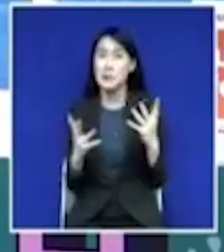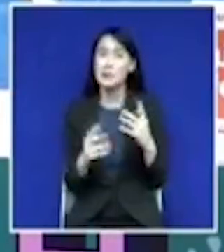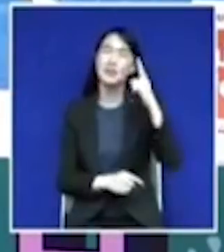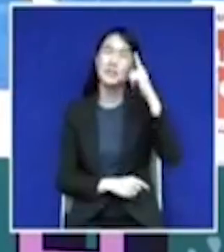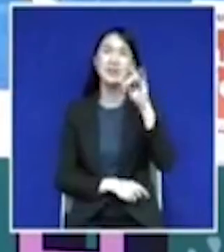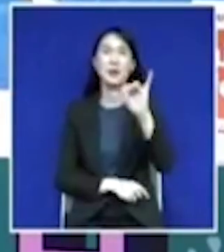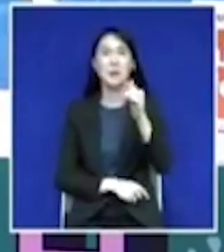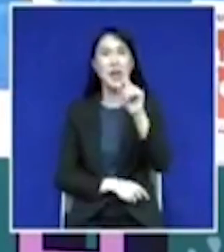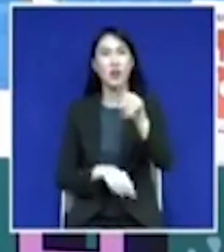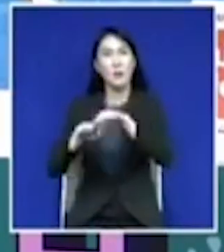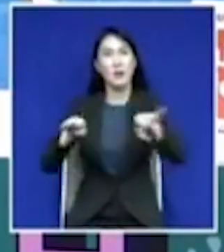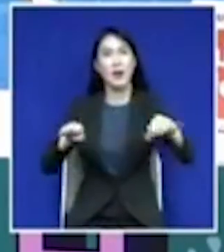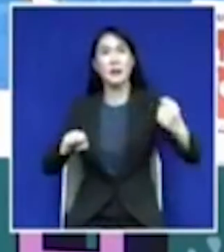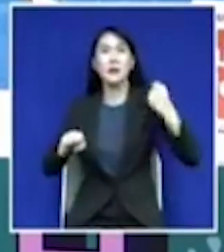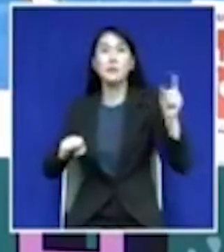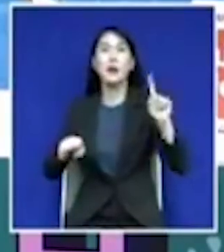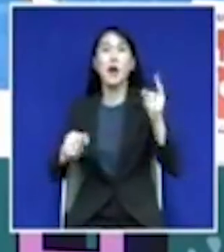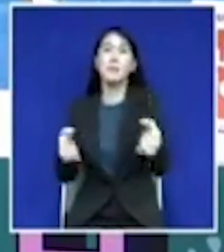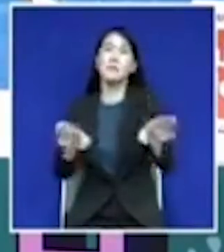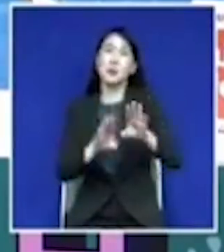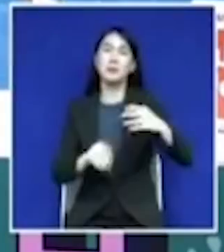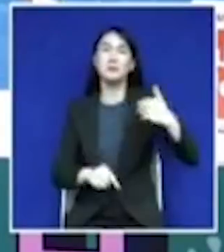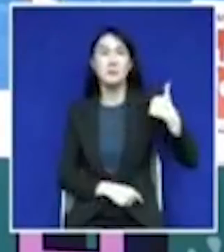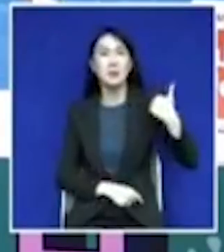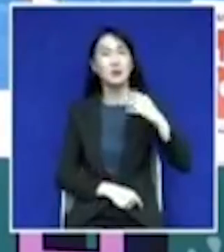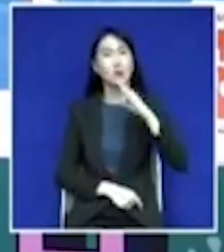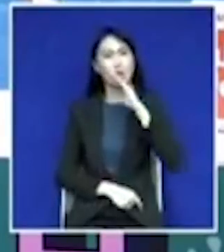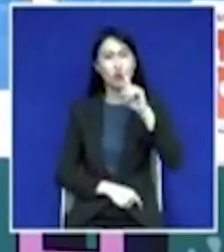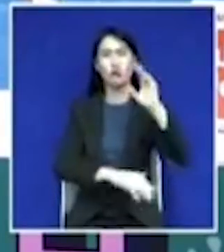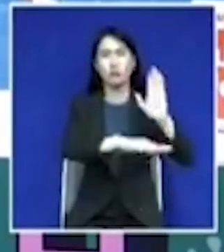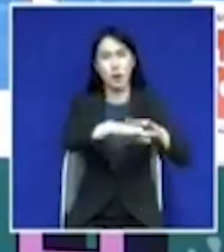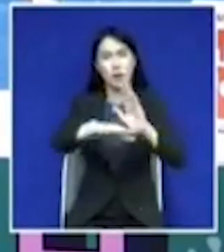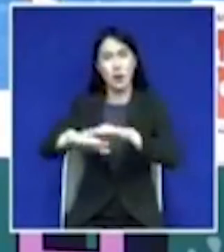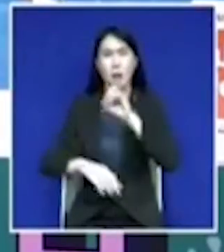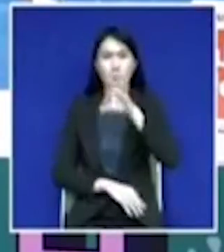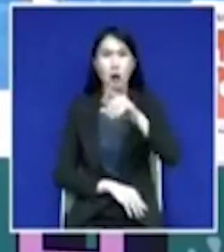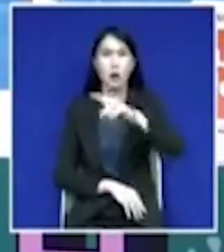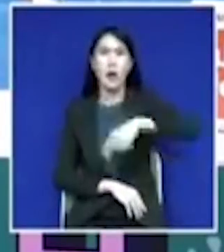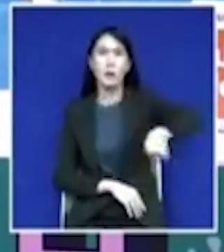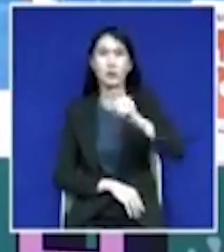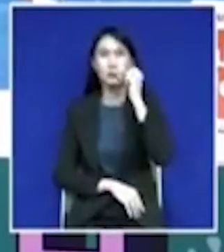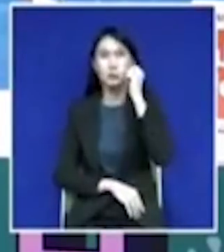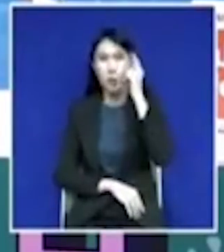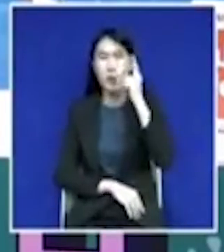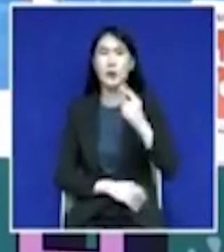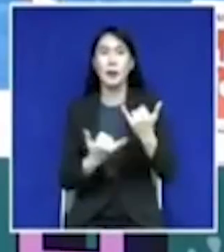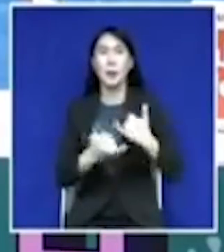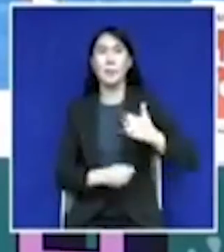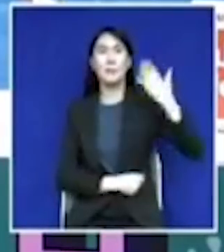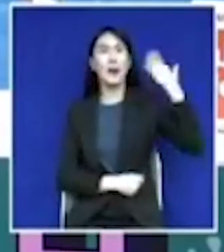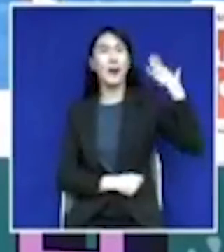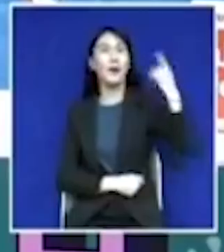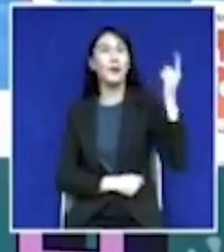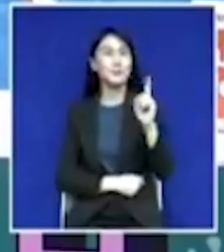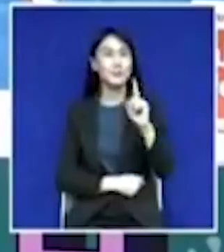เกิดมาตรการเข้มกันขึ้นมาจะเรียกว่าต้องส่งสัญญาณให้ชัดเจนนะครับว่าเดิมที่ผ่านมา